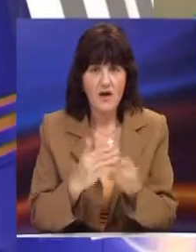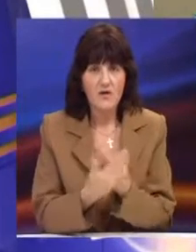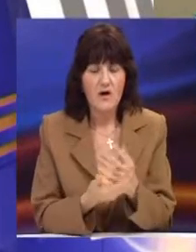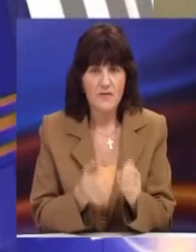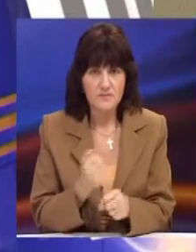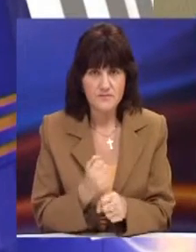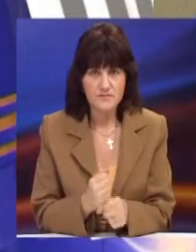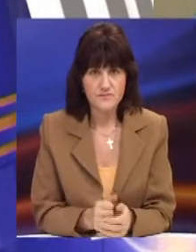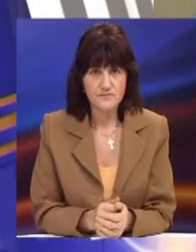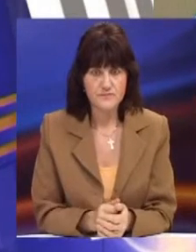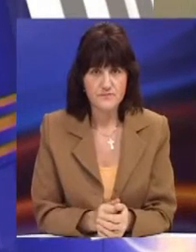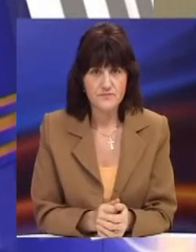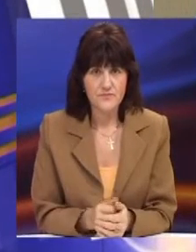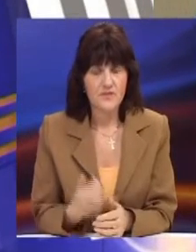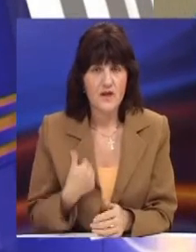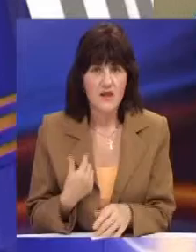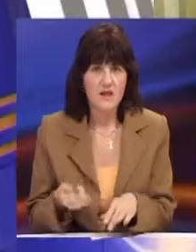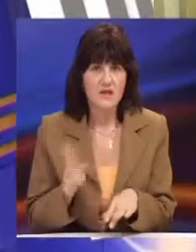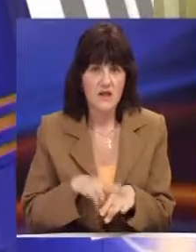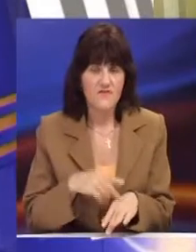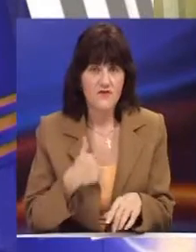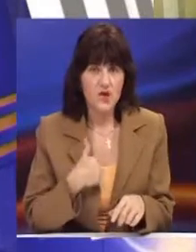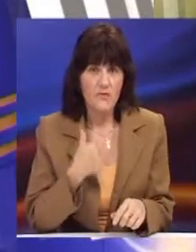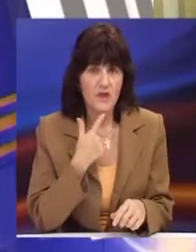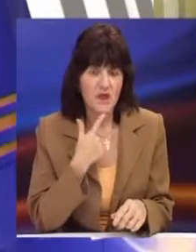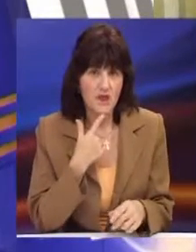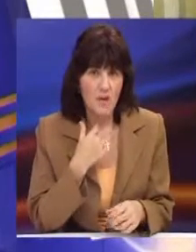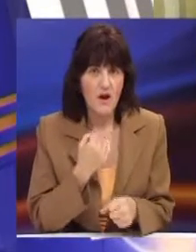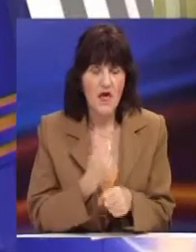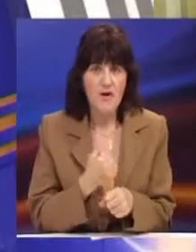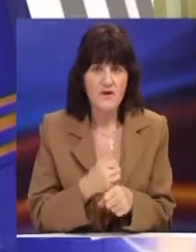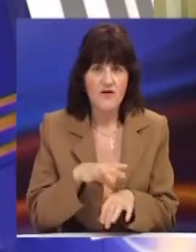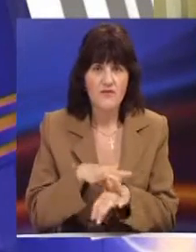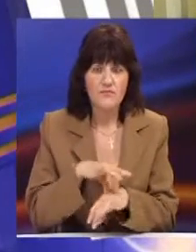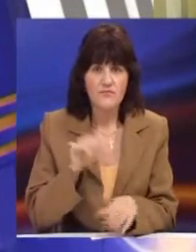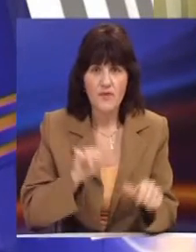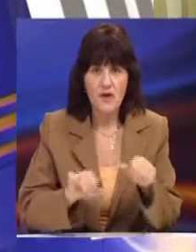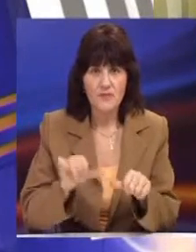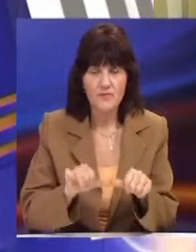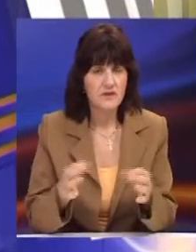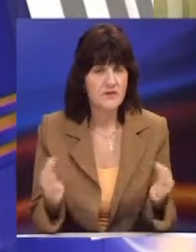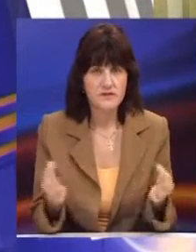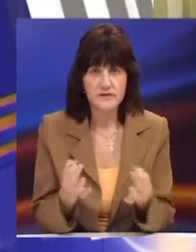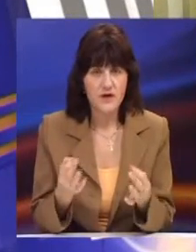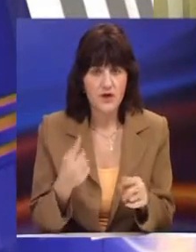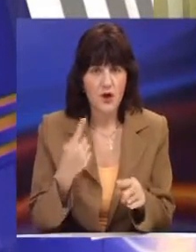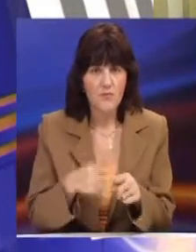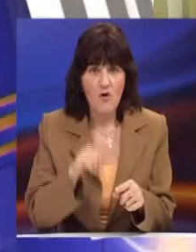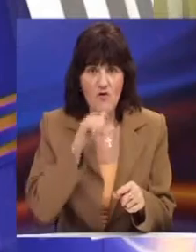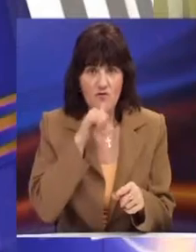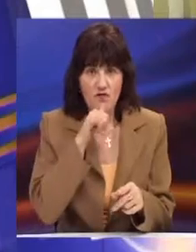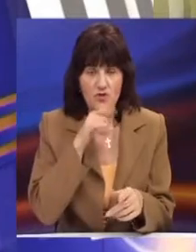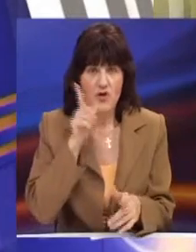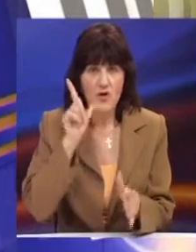proizvodnje pekarskih proizvoda. Najviše mi se dopalo kad smo radili eksperiment. Zašto? Zato što je